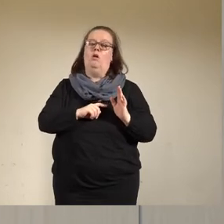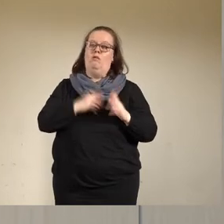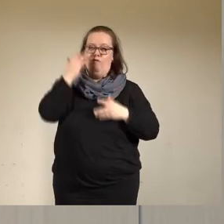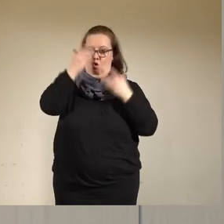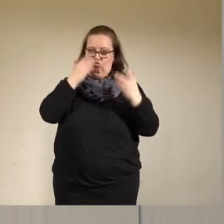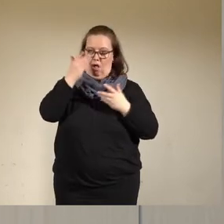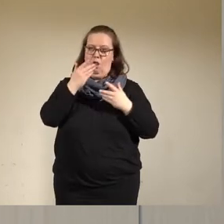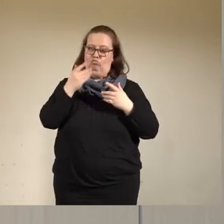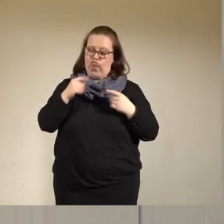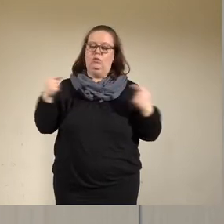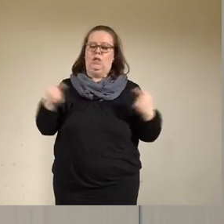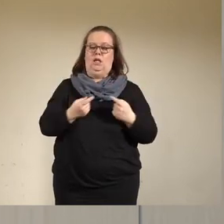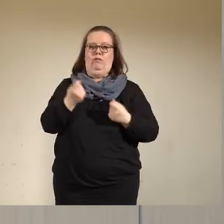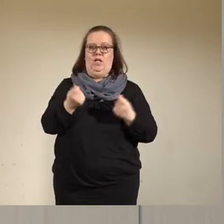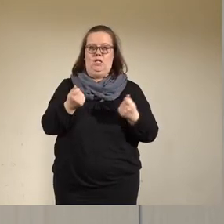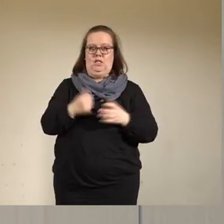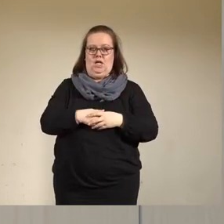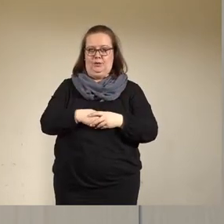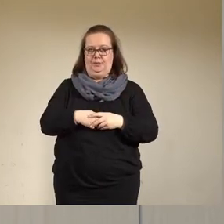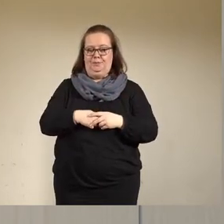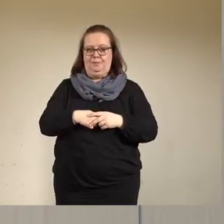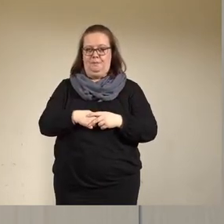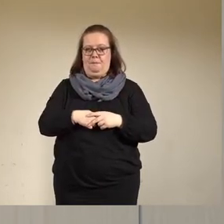Vorstellungen gegenfinanziert.